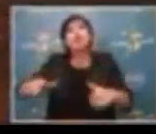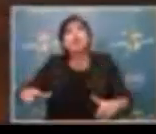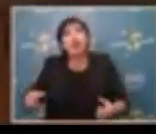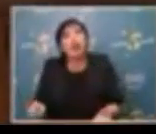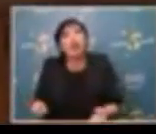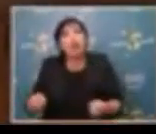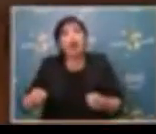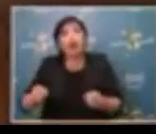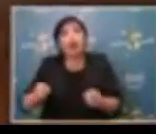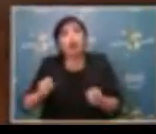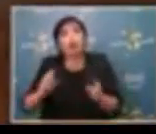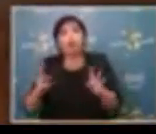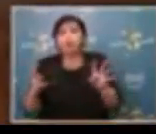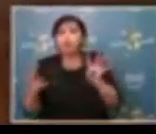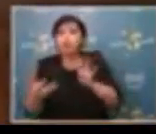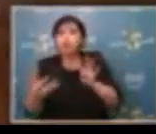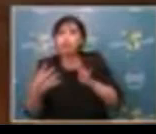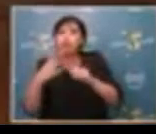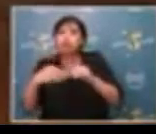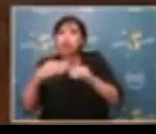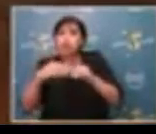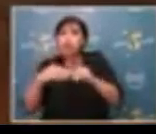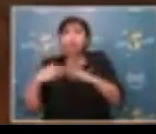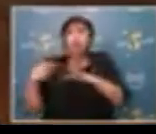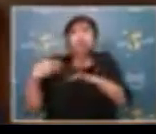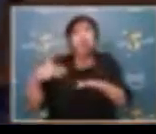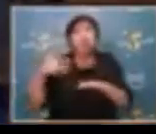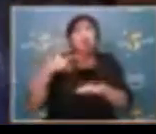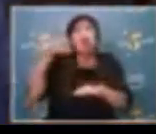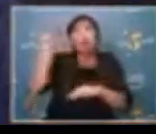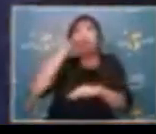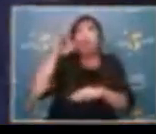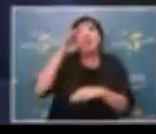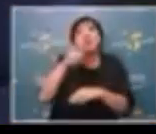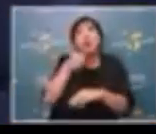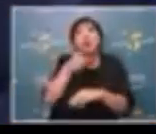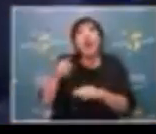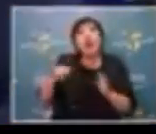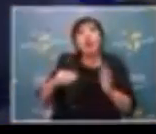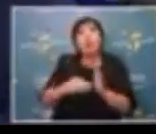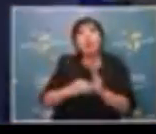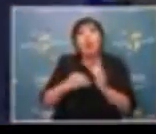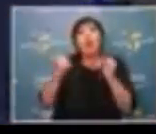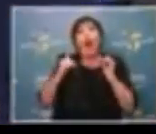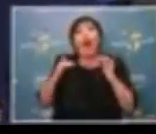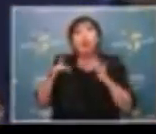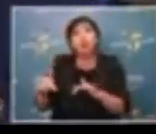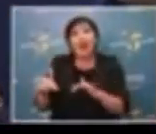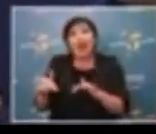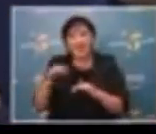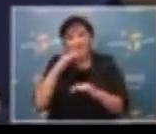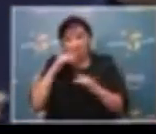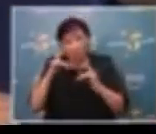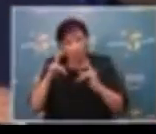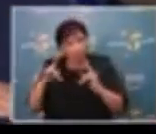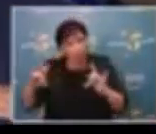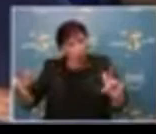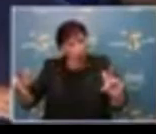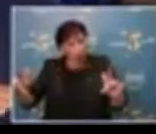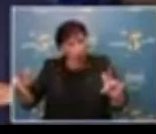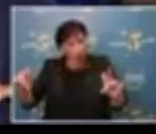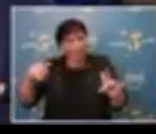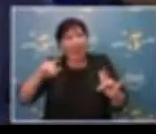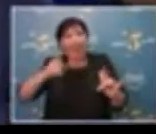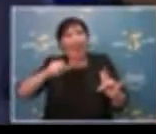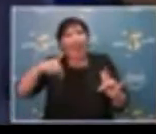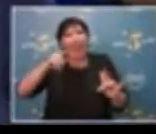di abitanti con un turismo da 100 milioni di abitanti. Da niente, dove c'è il Gange,